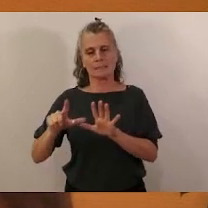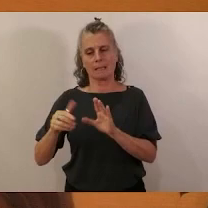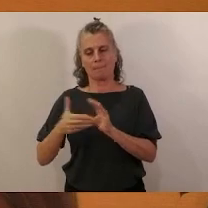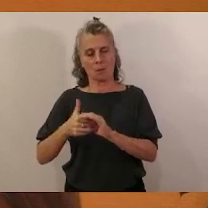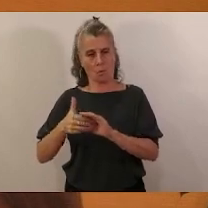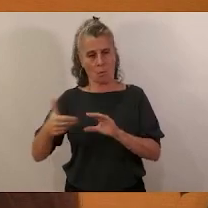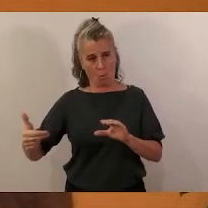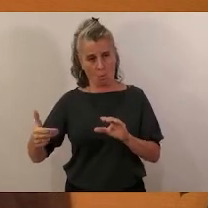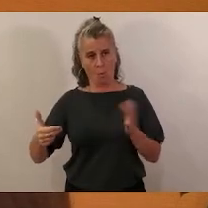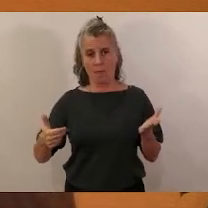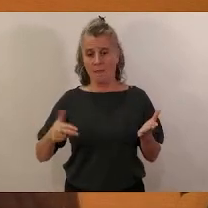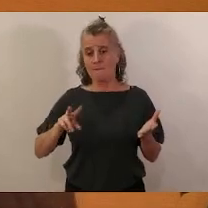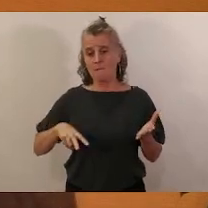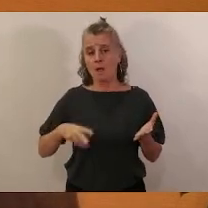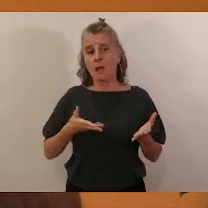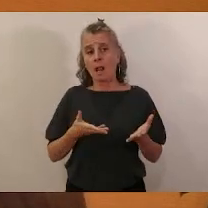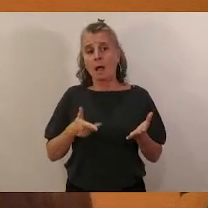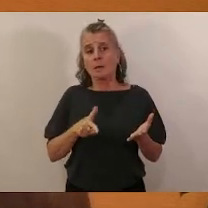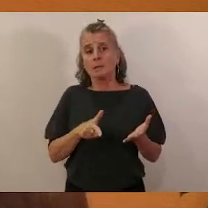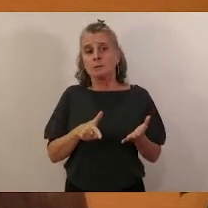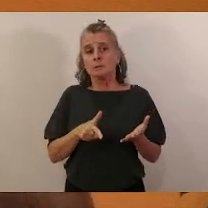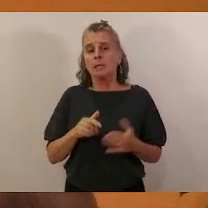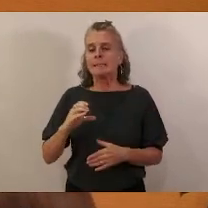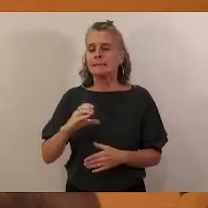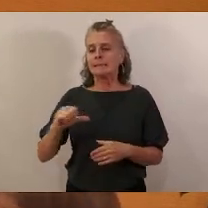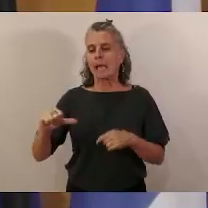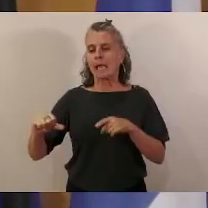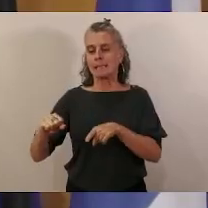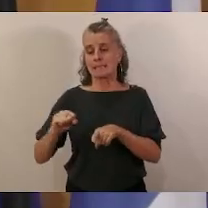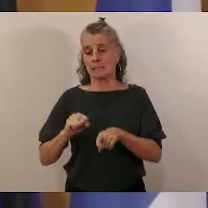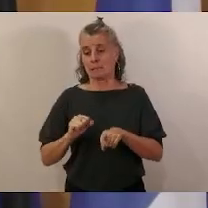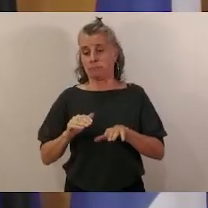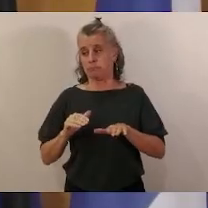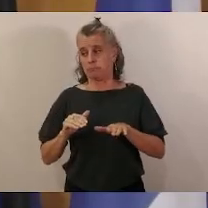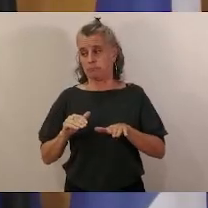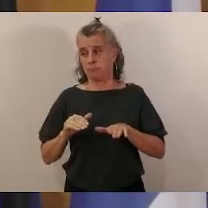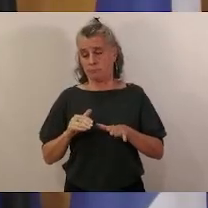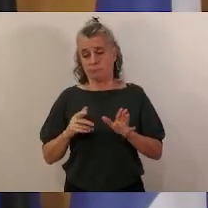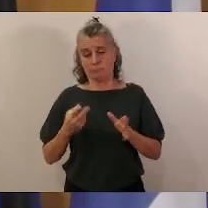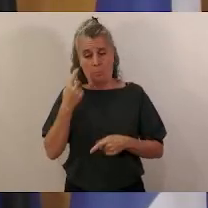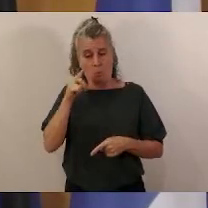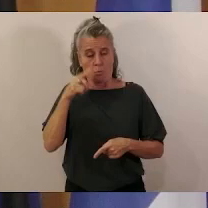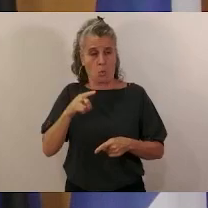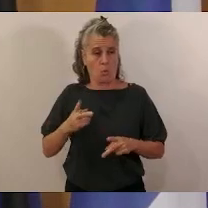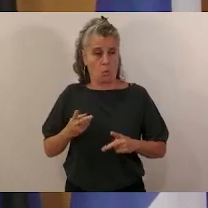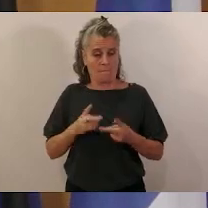noter mon déport sur la subvention accordée au CCAS de la ville de Marseille. Avis favorable de la commission.